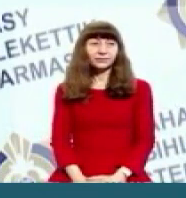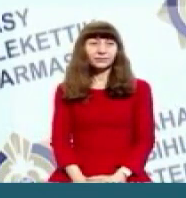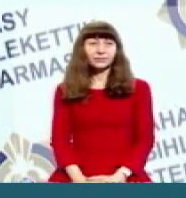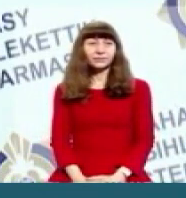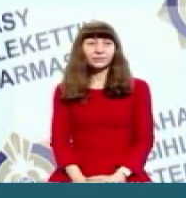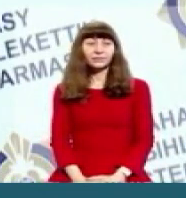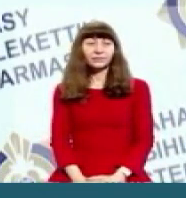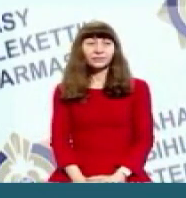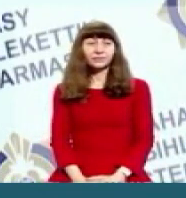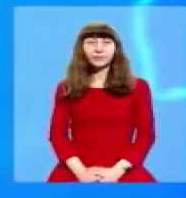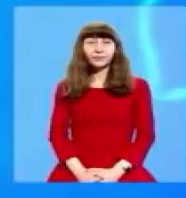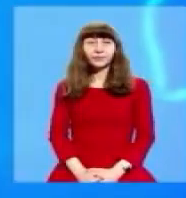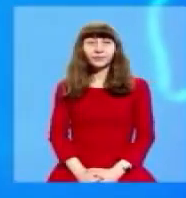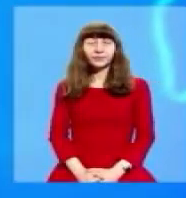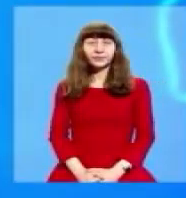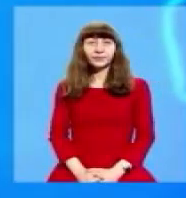по городу Кустанай.